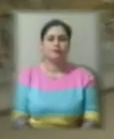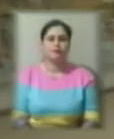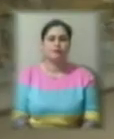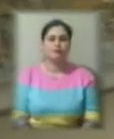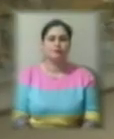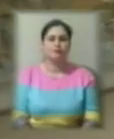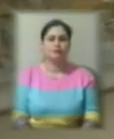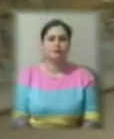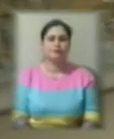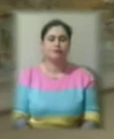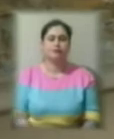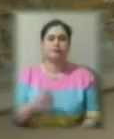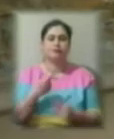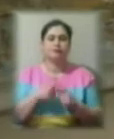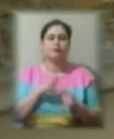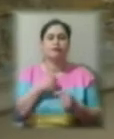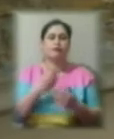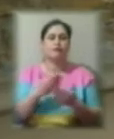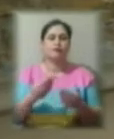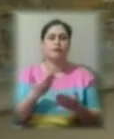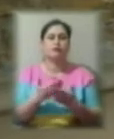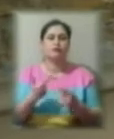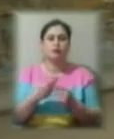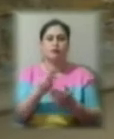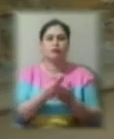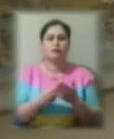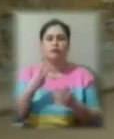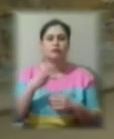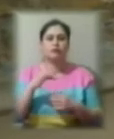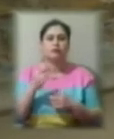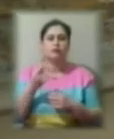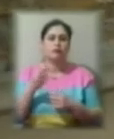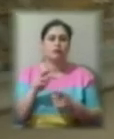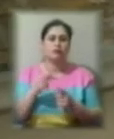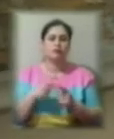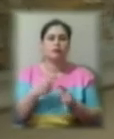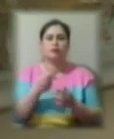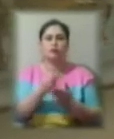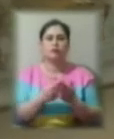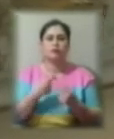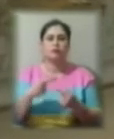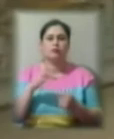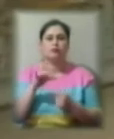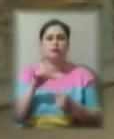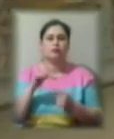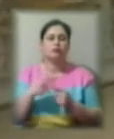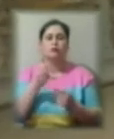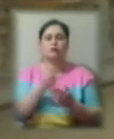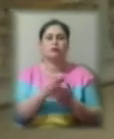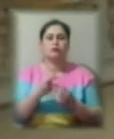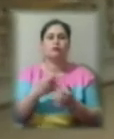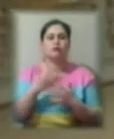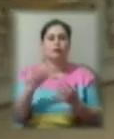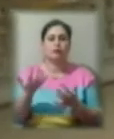Саме на цій виставці представлені художники 20-го століття. Це художники різних країн, художники, здебільшого,